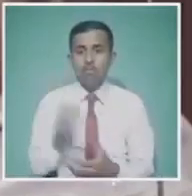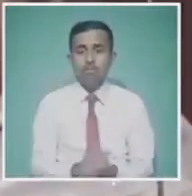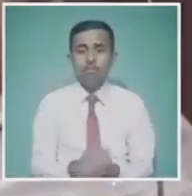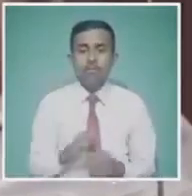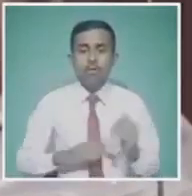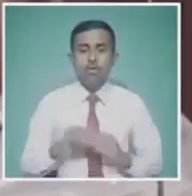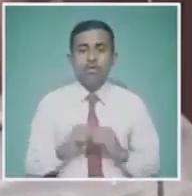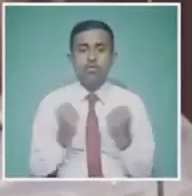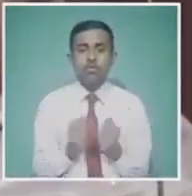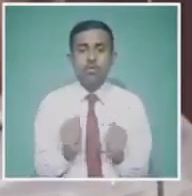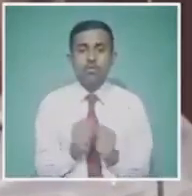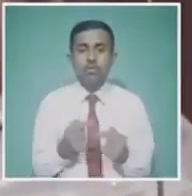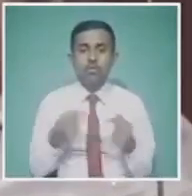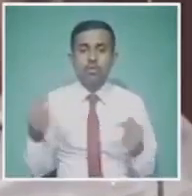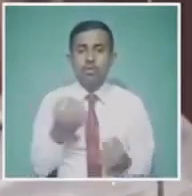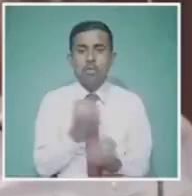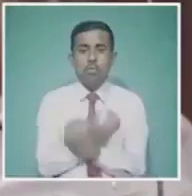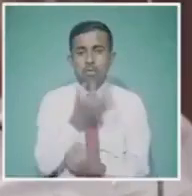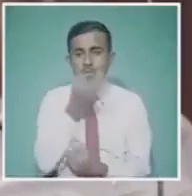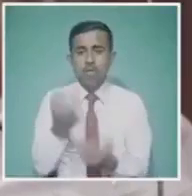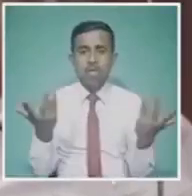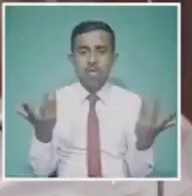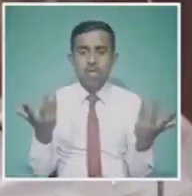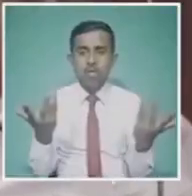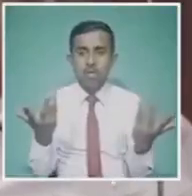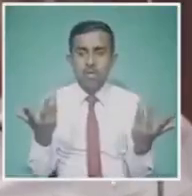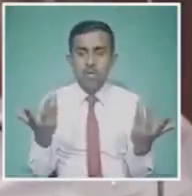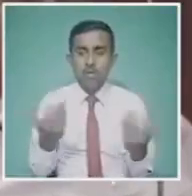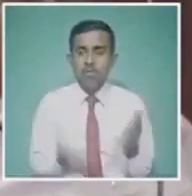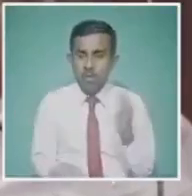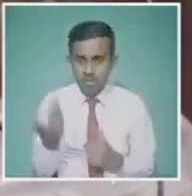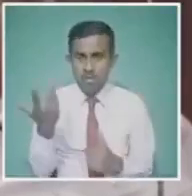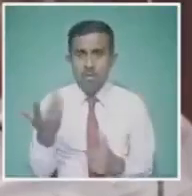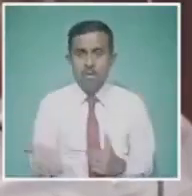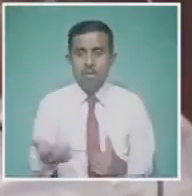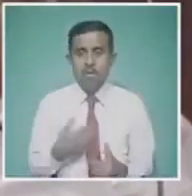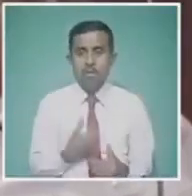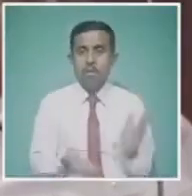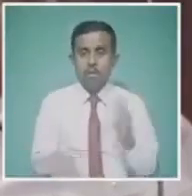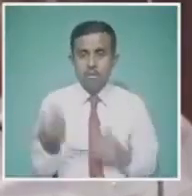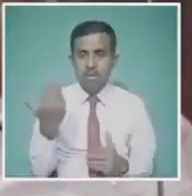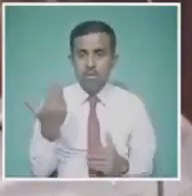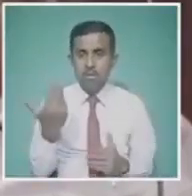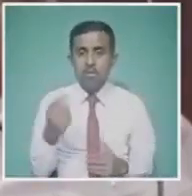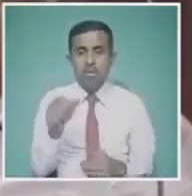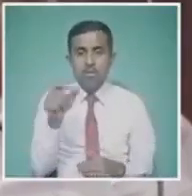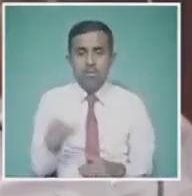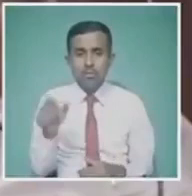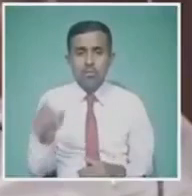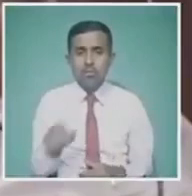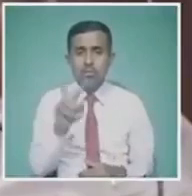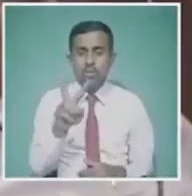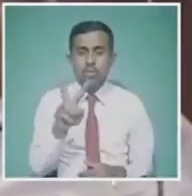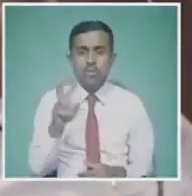அதே மாதிரி நான் வந்து இந்த சம்பவம் நடந்த நாள் அன்றைக்கி அந்த இடத்துக்கு நான் போயிருந்தேன். இந்த இடத்துக்கு நான் போகும்போது அங்கே 2 நபர்கள் வந்து சிவில் க்ளோத்தில் இருந்தாங்க. கேட்டால்